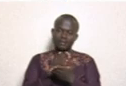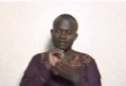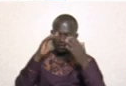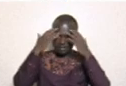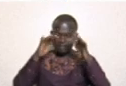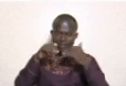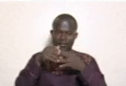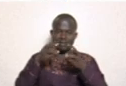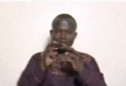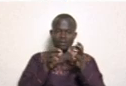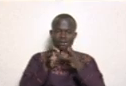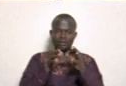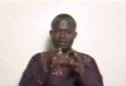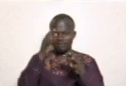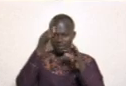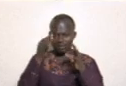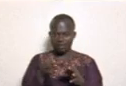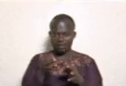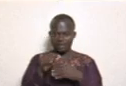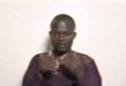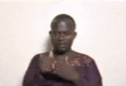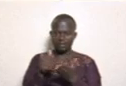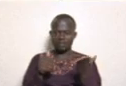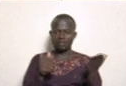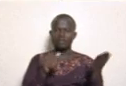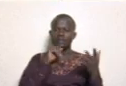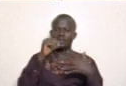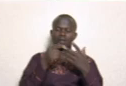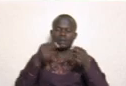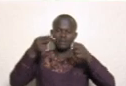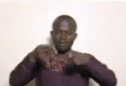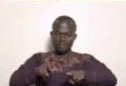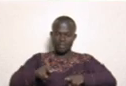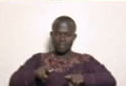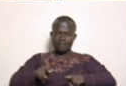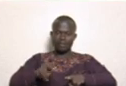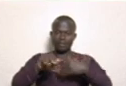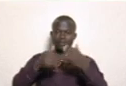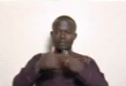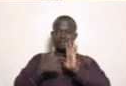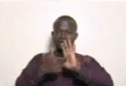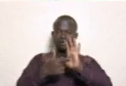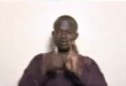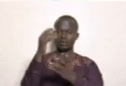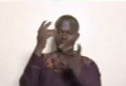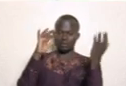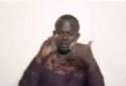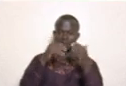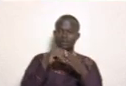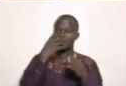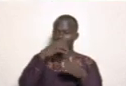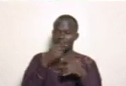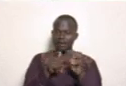Sinzi ukuntu navuga, ariko nta ngamba bafata iyo nta kintu kiraba, iyo hataraboneka uwo muriro cyangwa ngo habeho